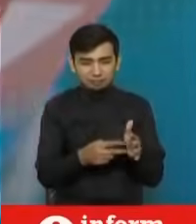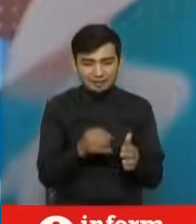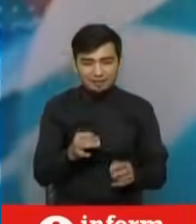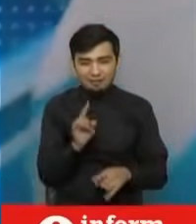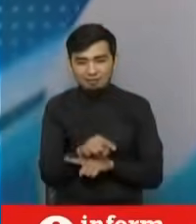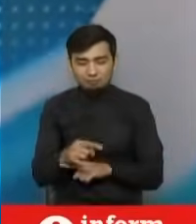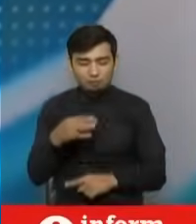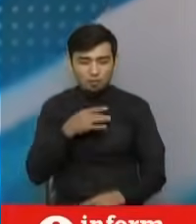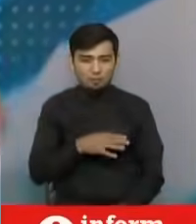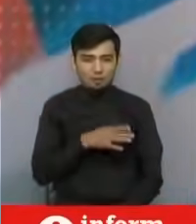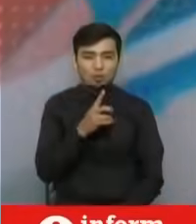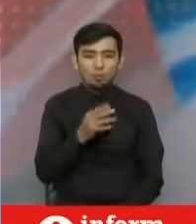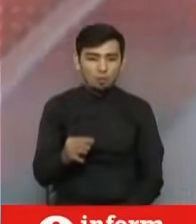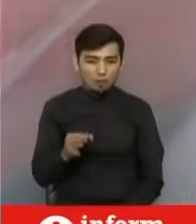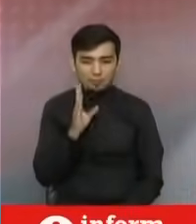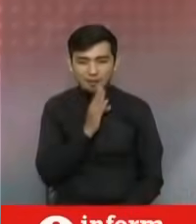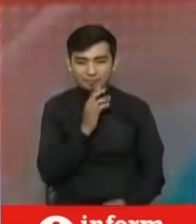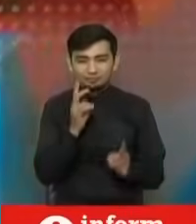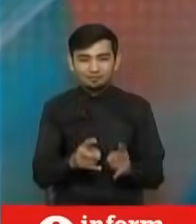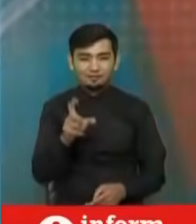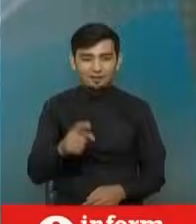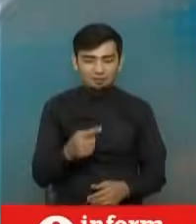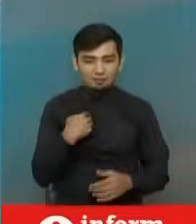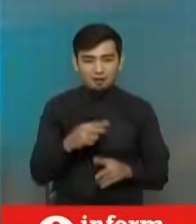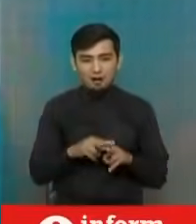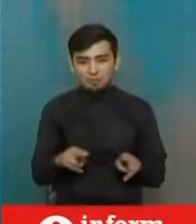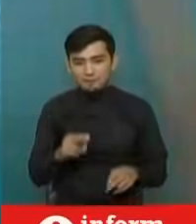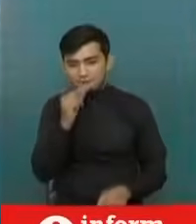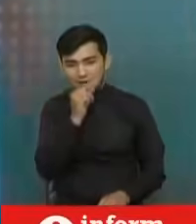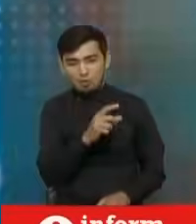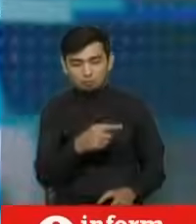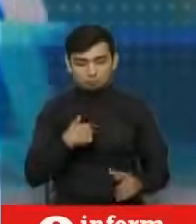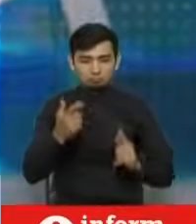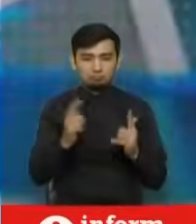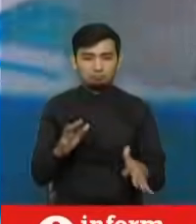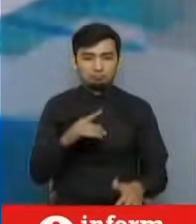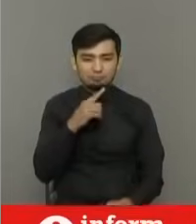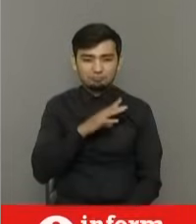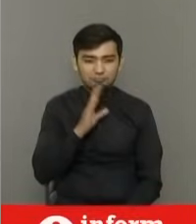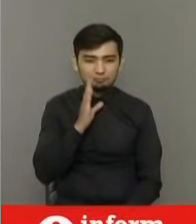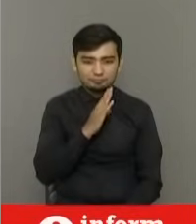мошенничестве Однако мать подсудимого с такими доводами страны обвинения не согласна